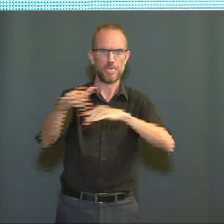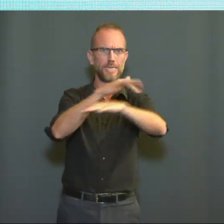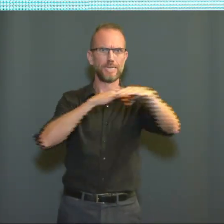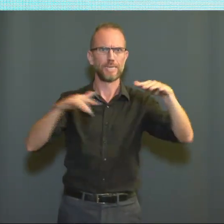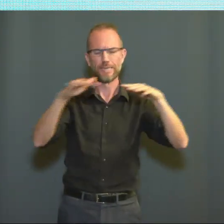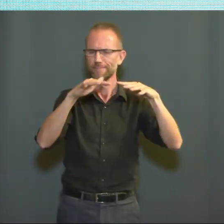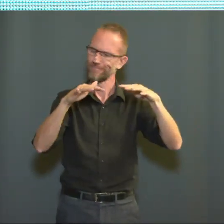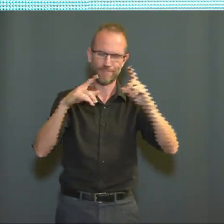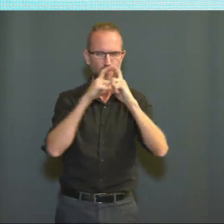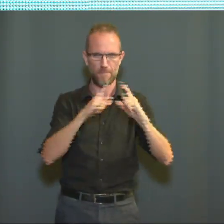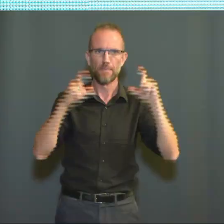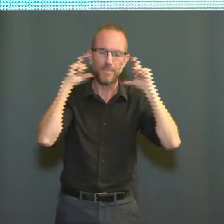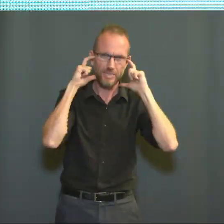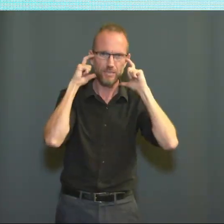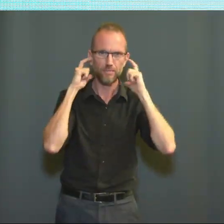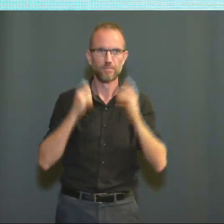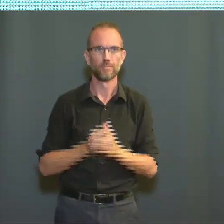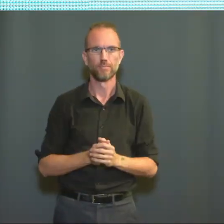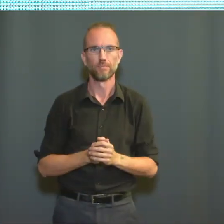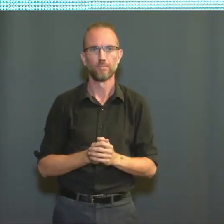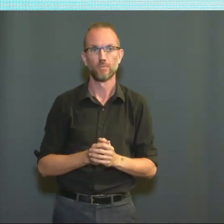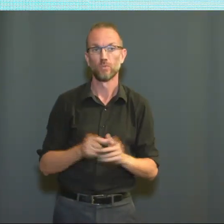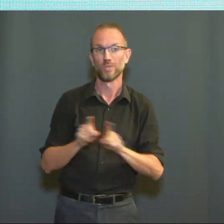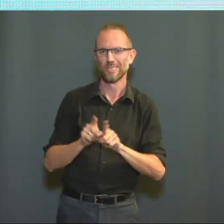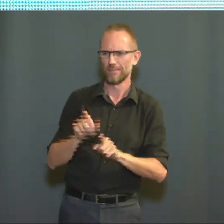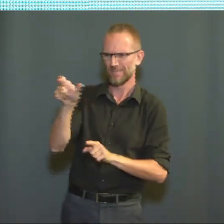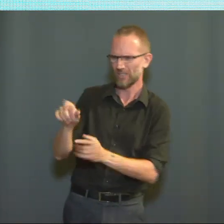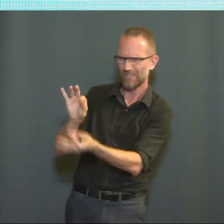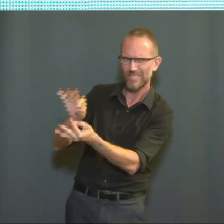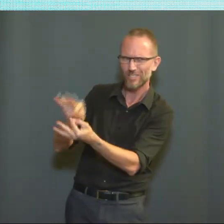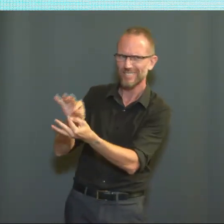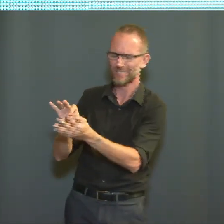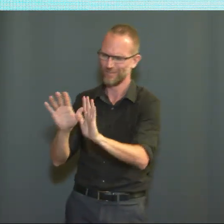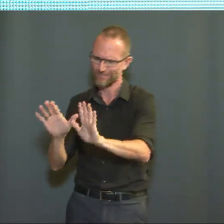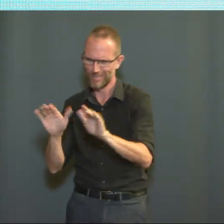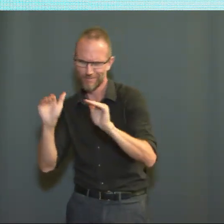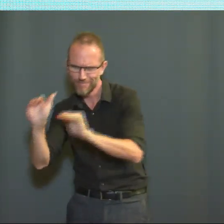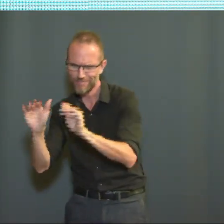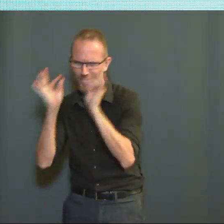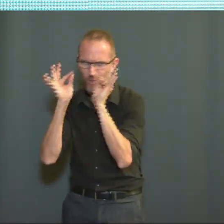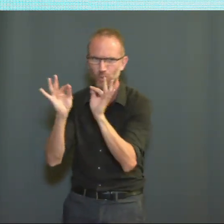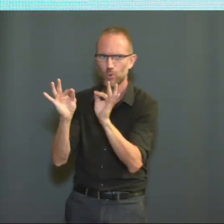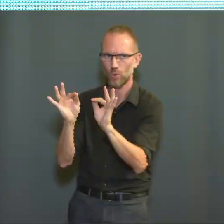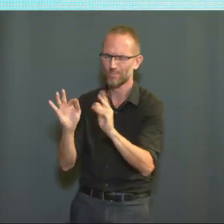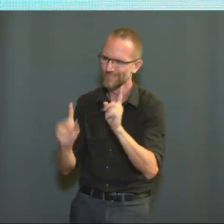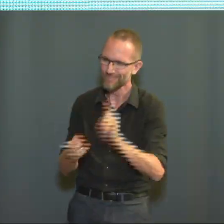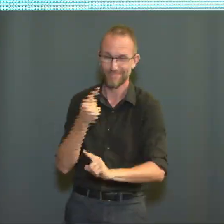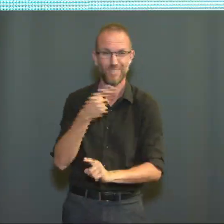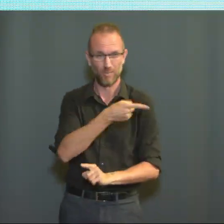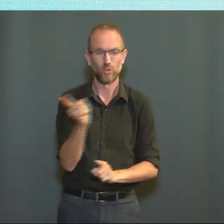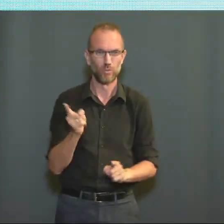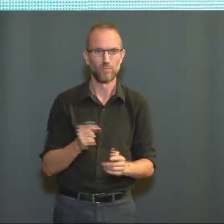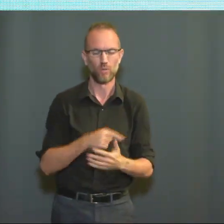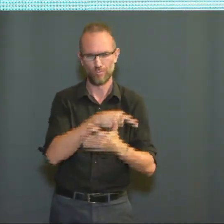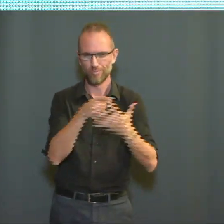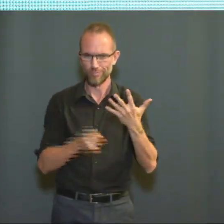fréquentés, la protection des personnes vulnérables, ces mesures restent très importantes. Dans les